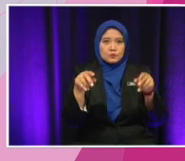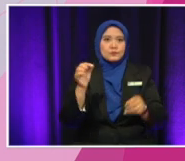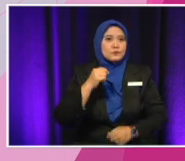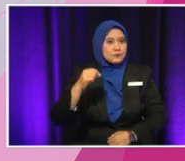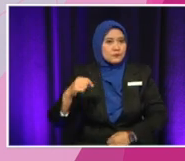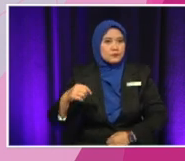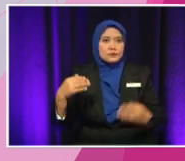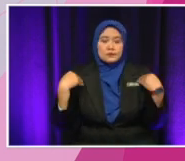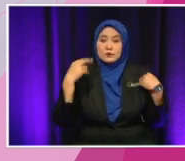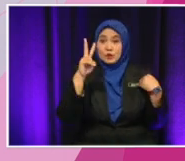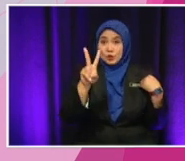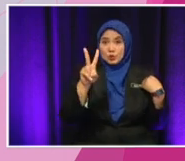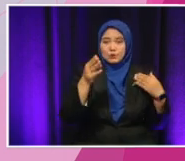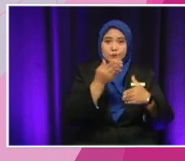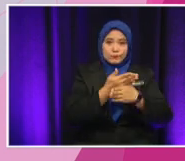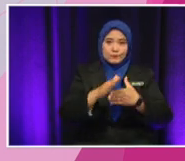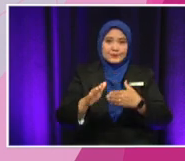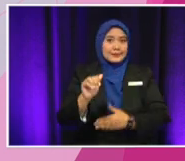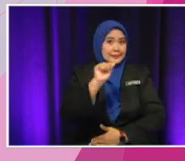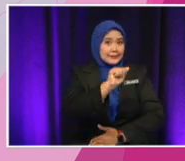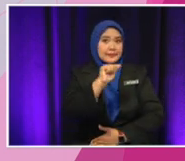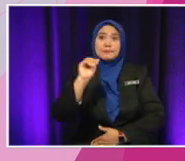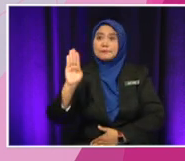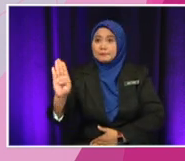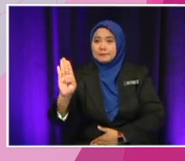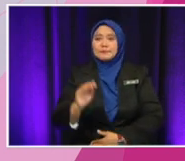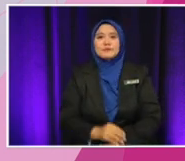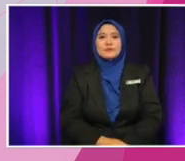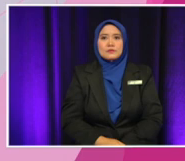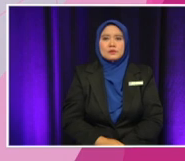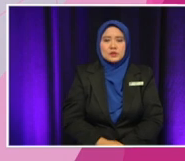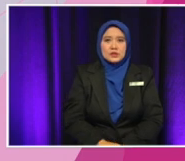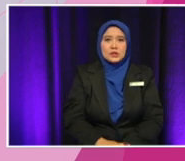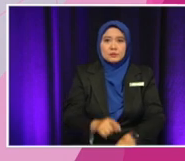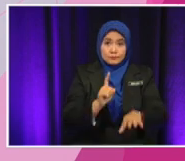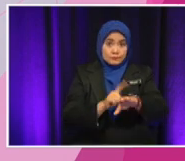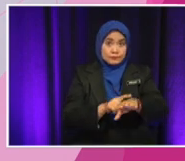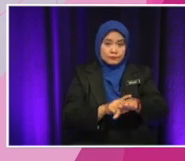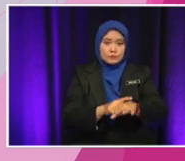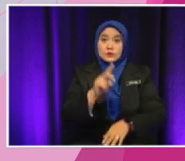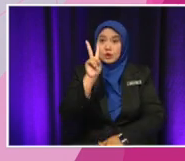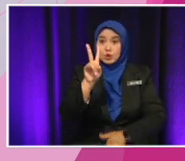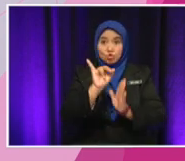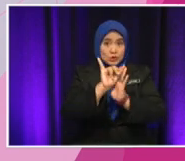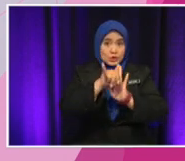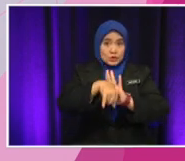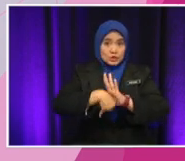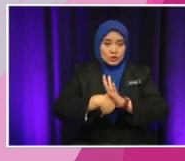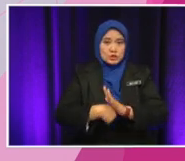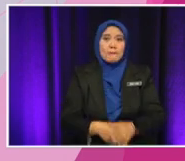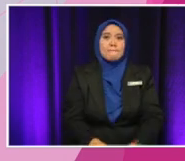terdapat dua bagian yaitu bagian E dan bagian B jadi tempo fase yang diperuntukkan ialah dua jam